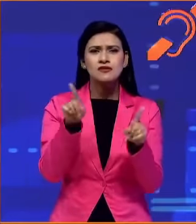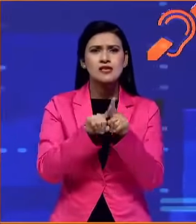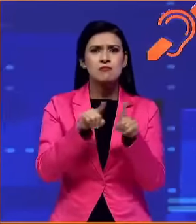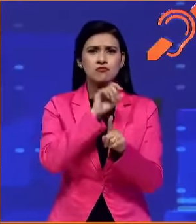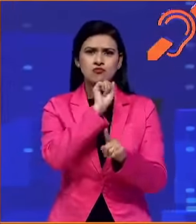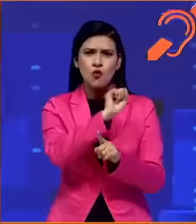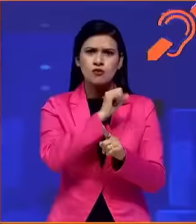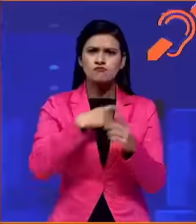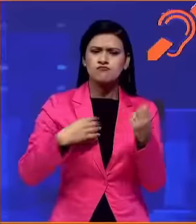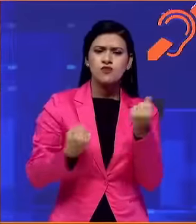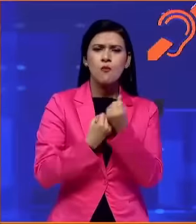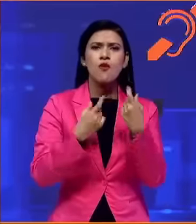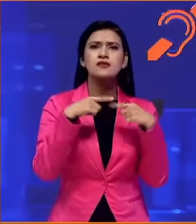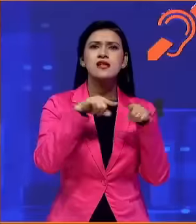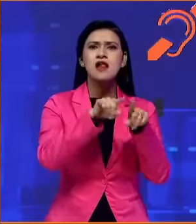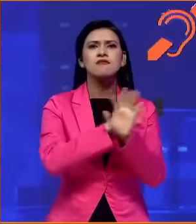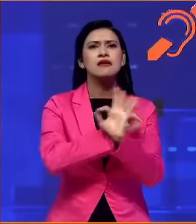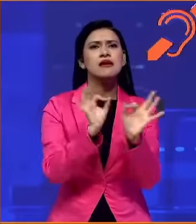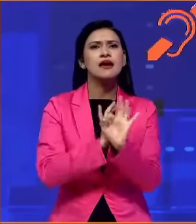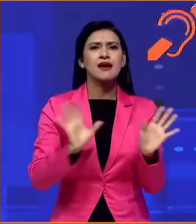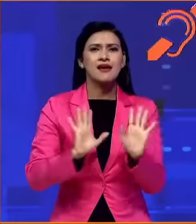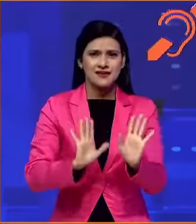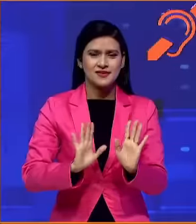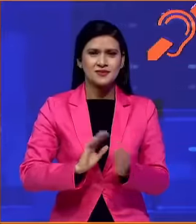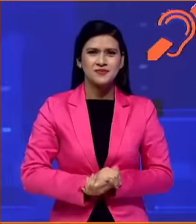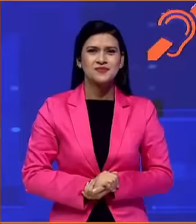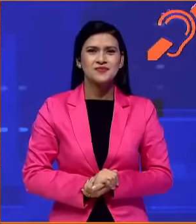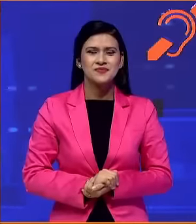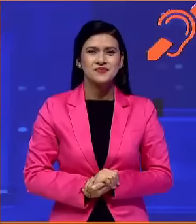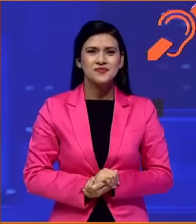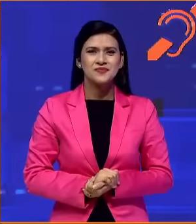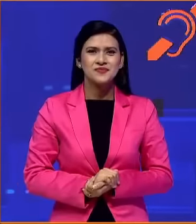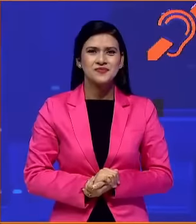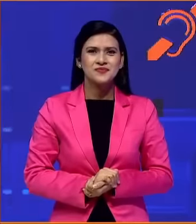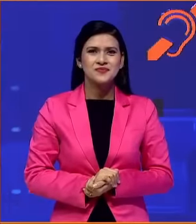आधारहै। सचिनपायलट। जिंदाबाद!